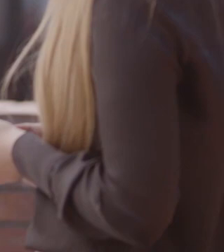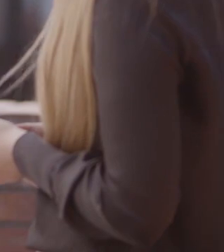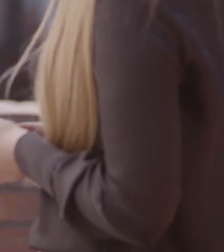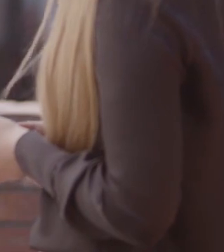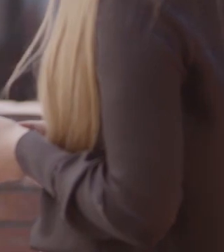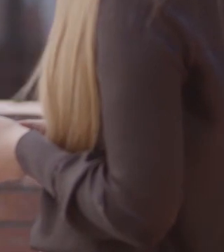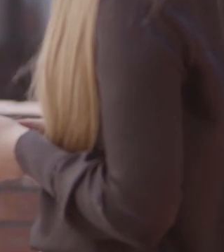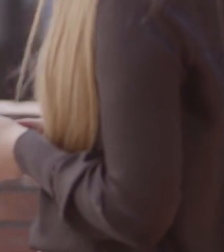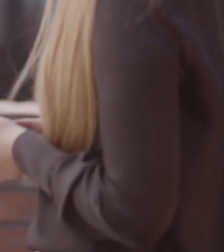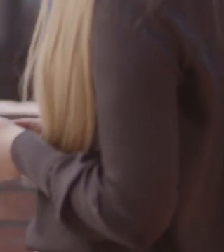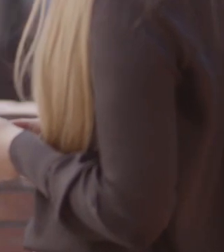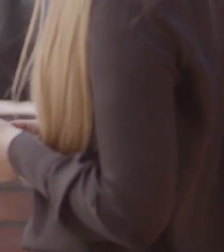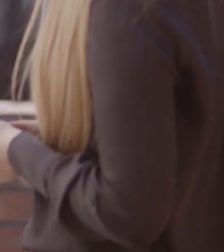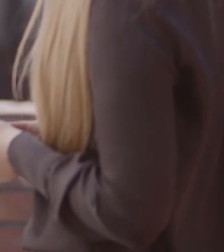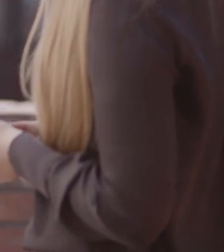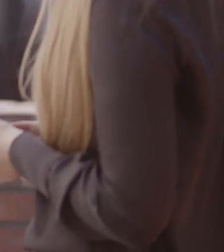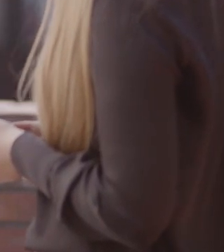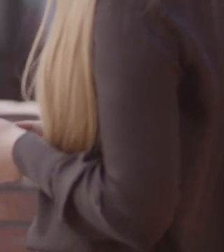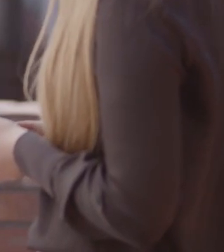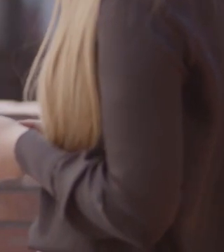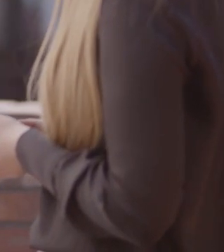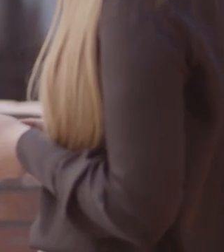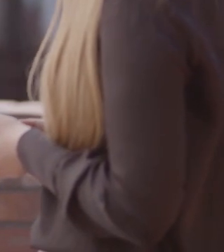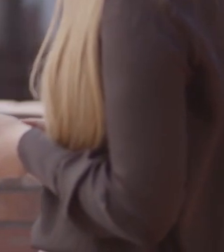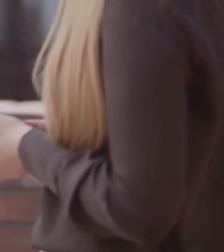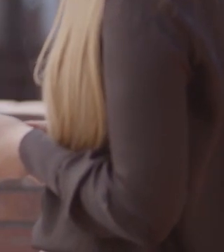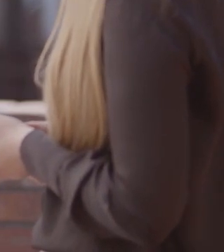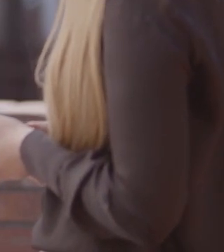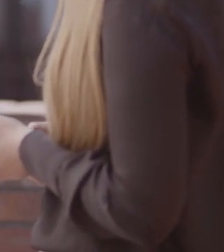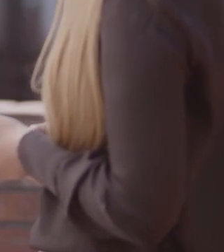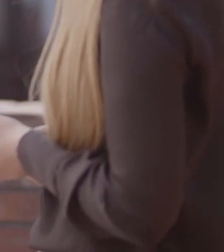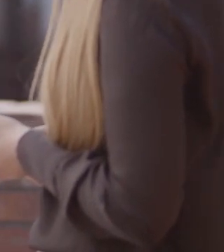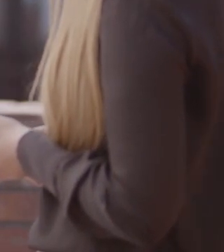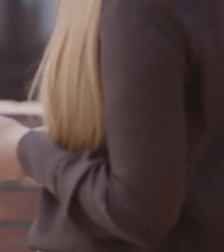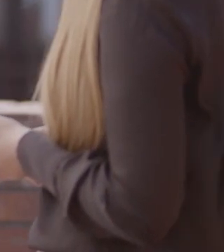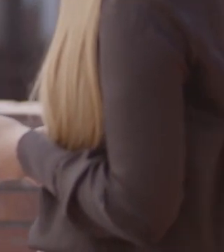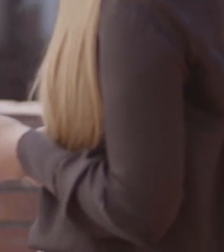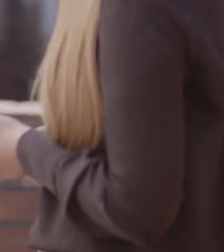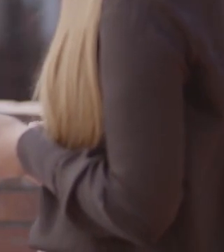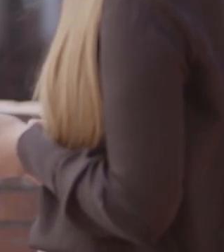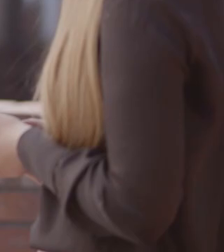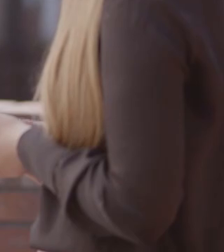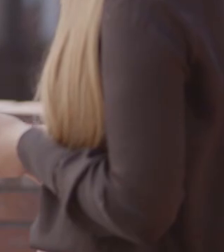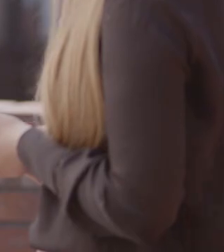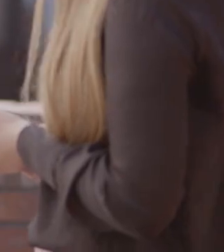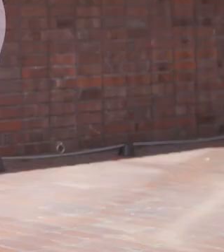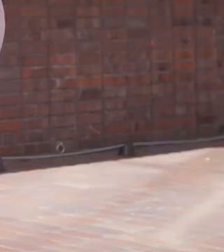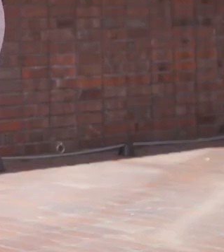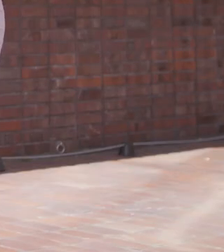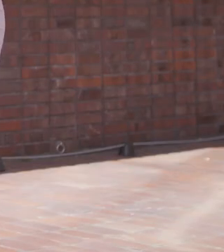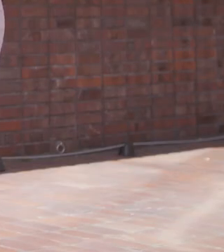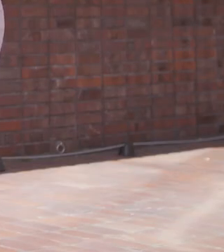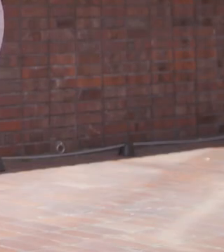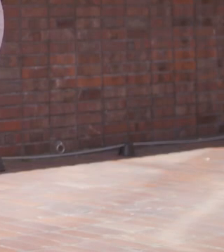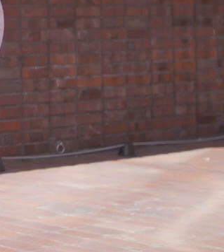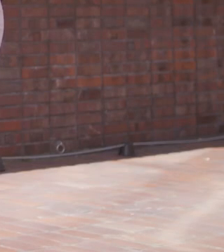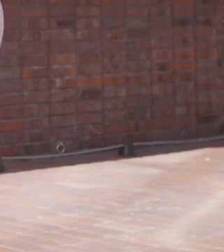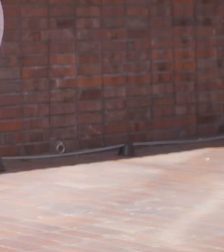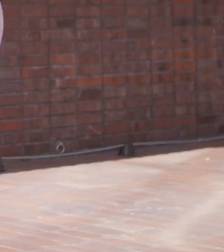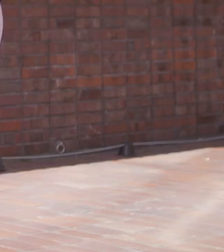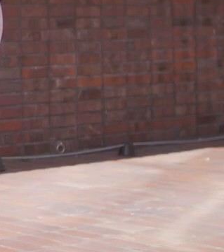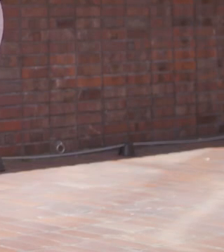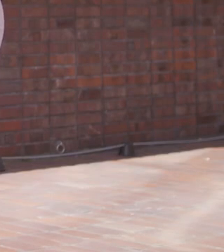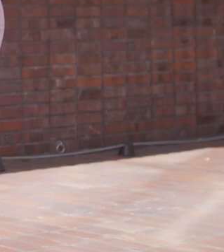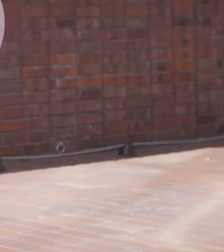także myślę, że jest to program, który przede wszystkim odpowiada na te potrzeby indywidualne młodych naukowców. Od 4 lat